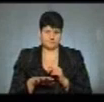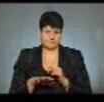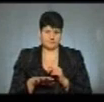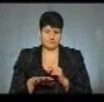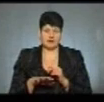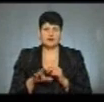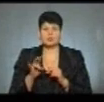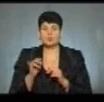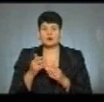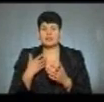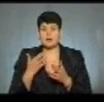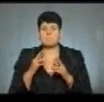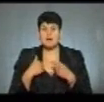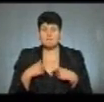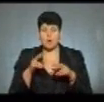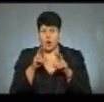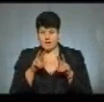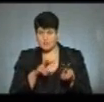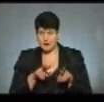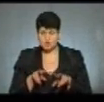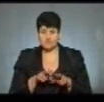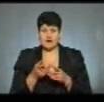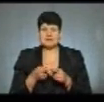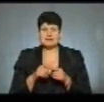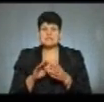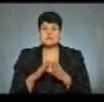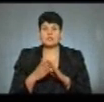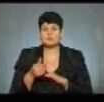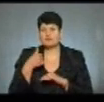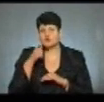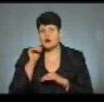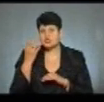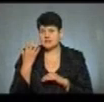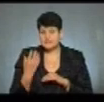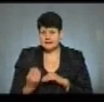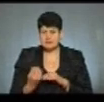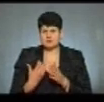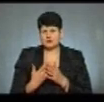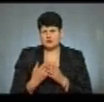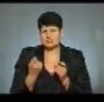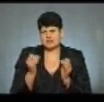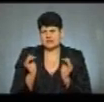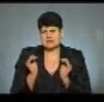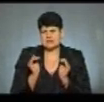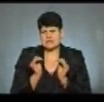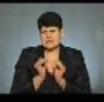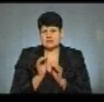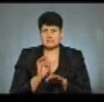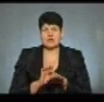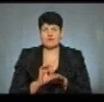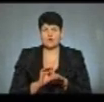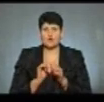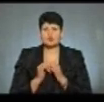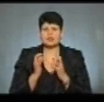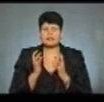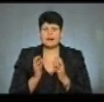ми проаналізували, в принципі, оце станом за вчорашній день буквально трішечки знизилась захворюваність